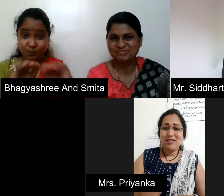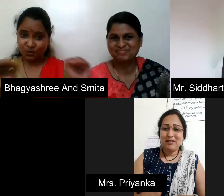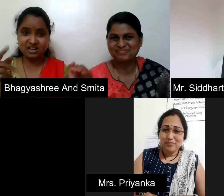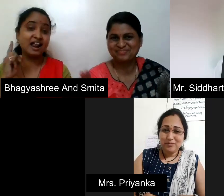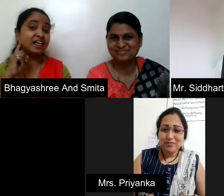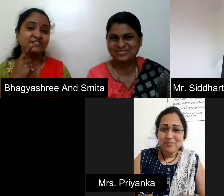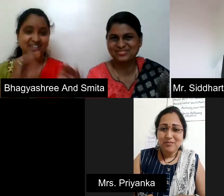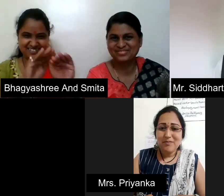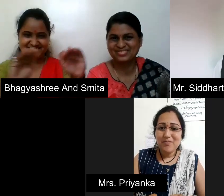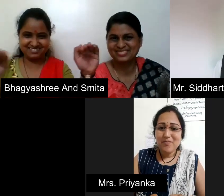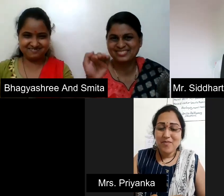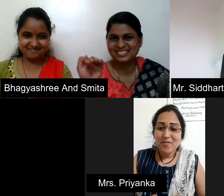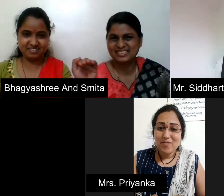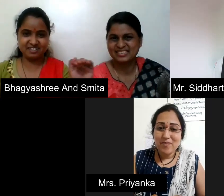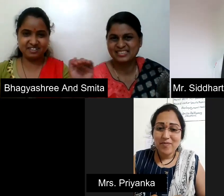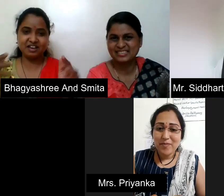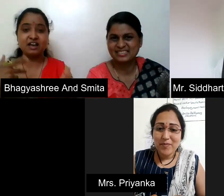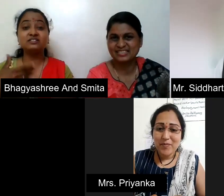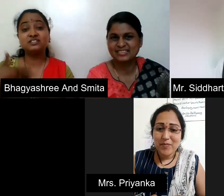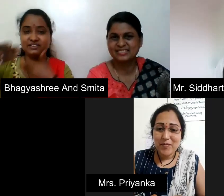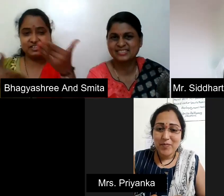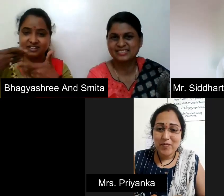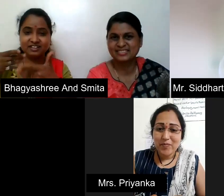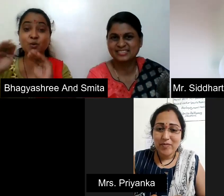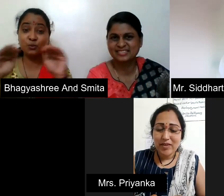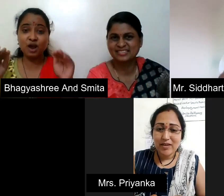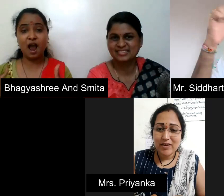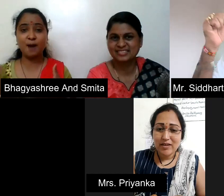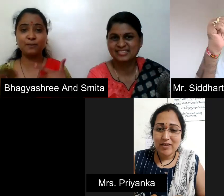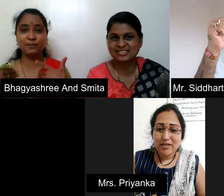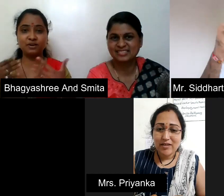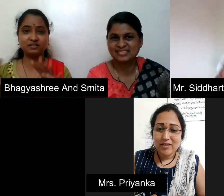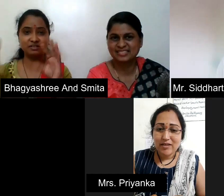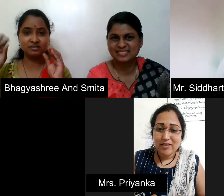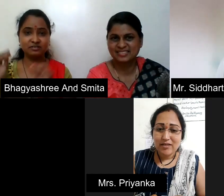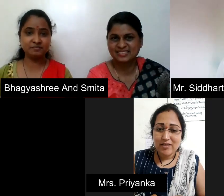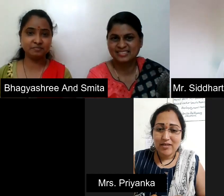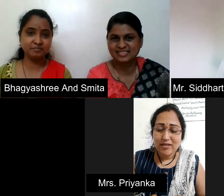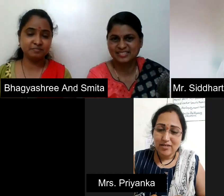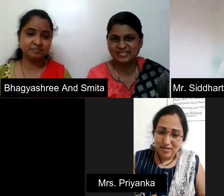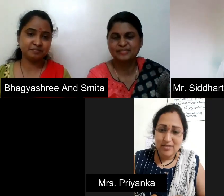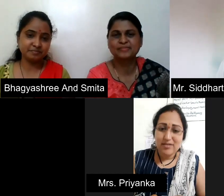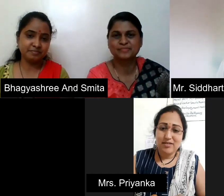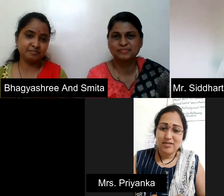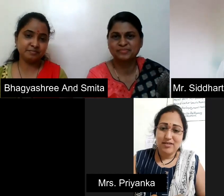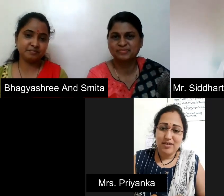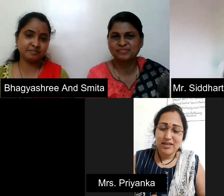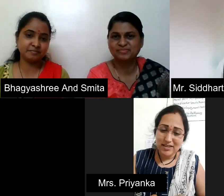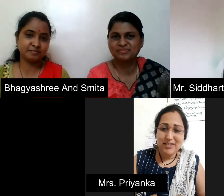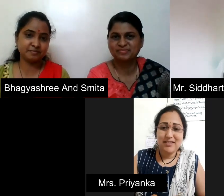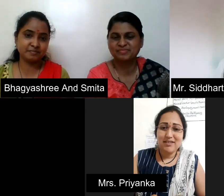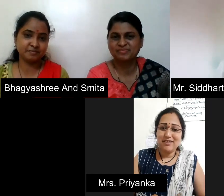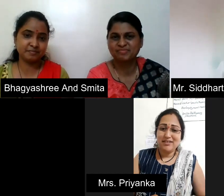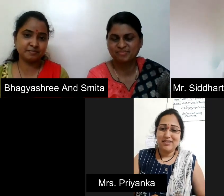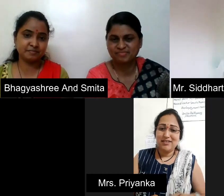जी। कुछ ऐसा सीखो कि जिंदगी भर वो तुम्हारे साथ रहे, कुछ भी